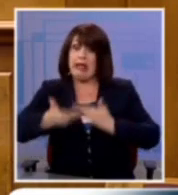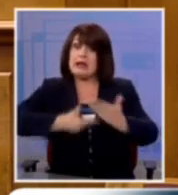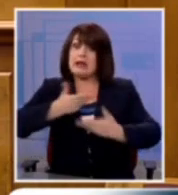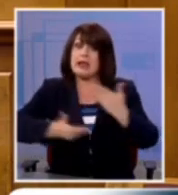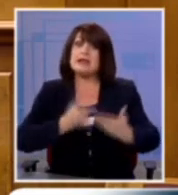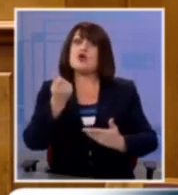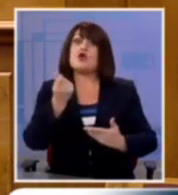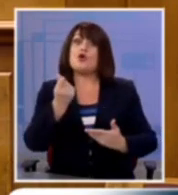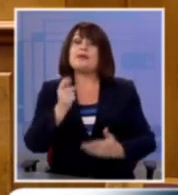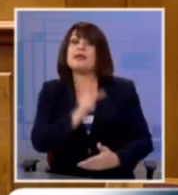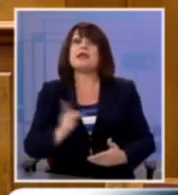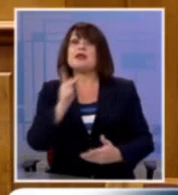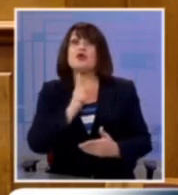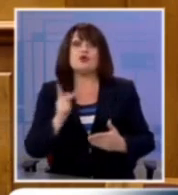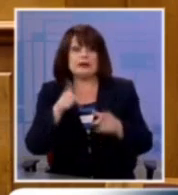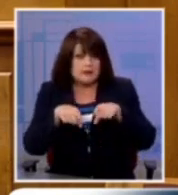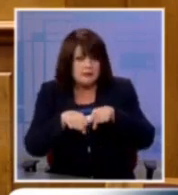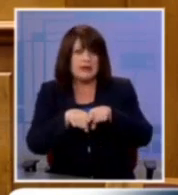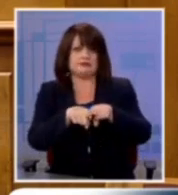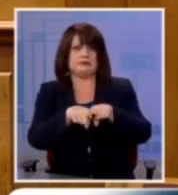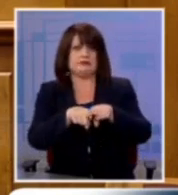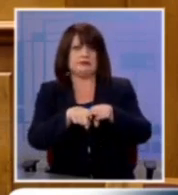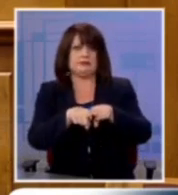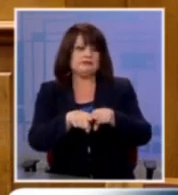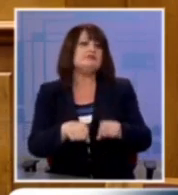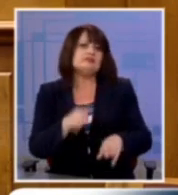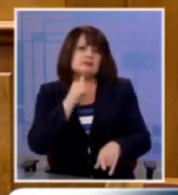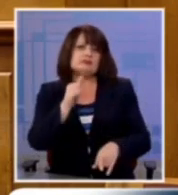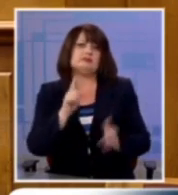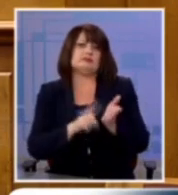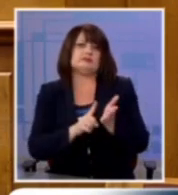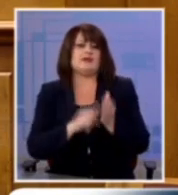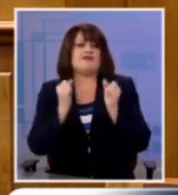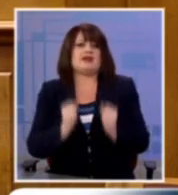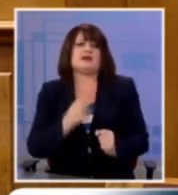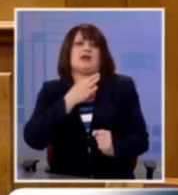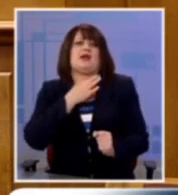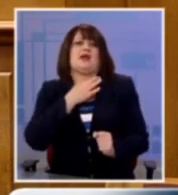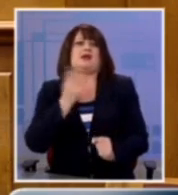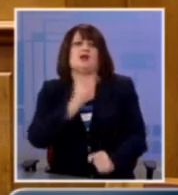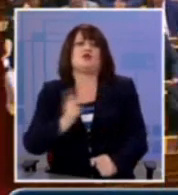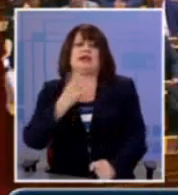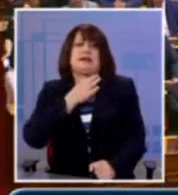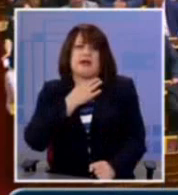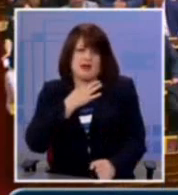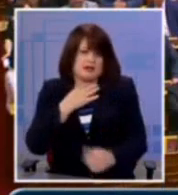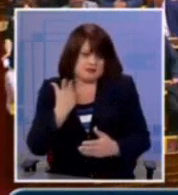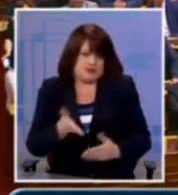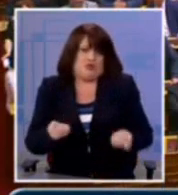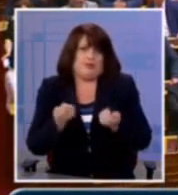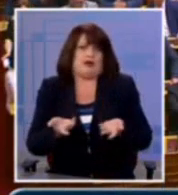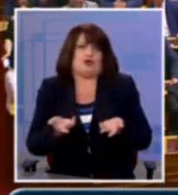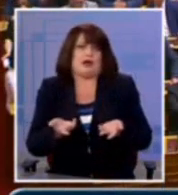της οικονομικής και κοινωνικής σύγκλησης με βάση πάντα την εξυπηρέτηση των βασικών κοινωνικών αναγκών.